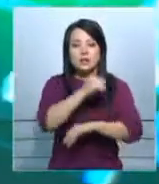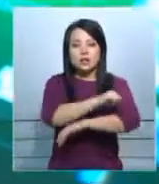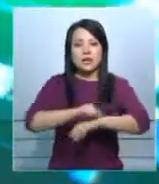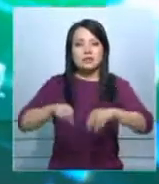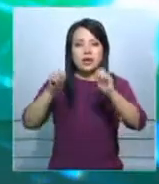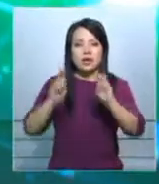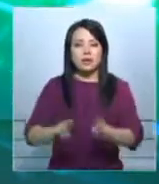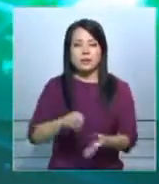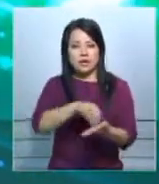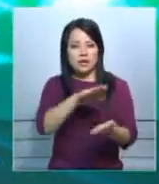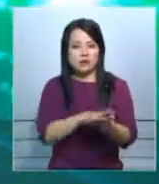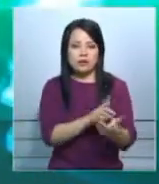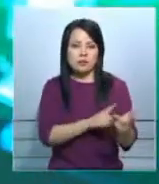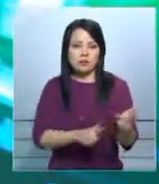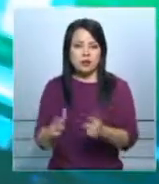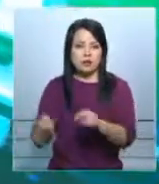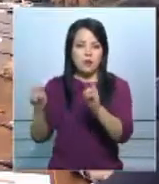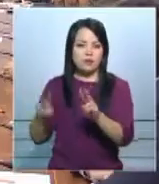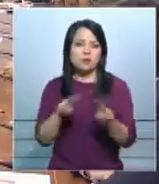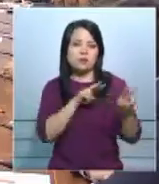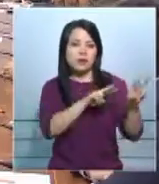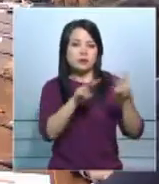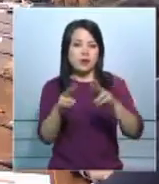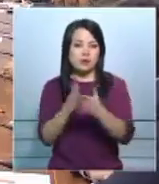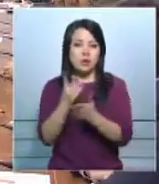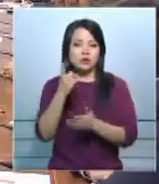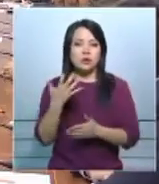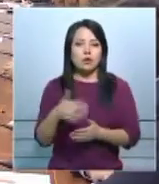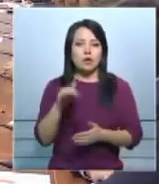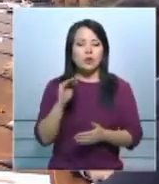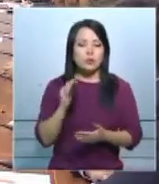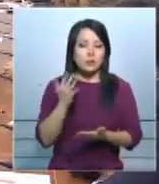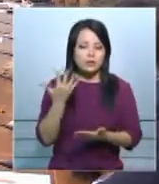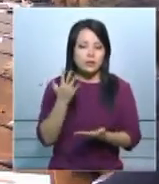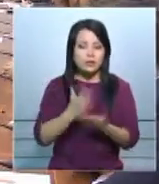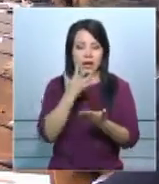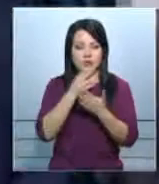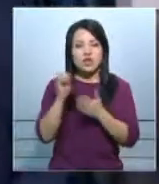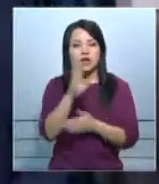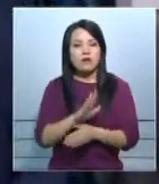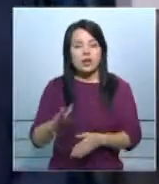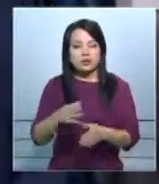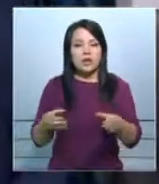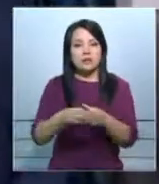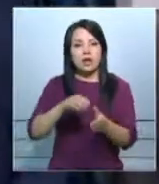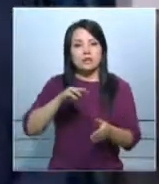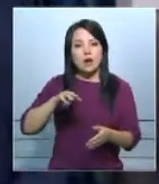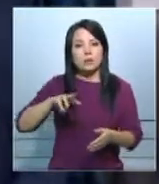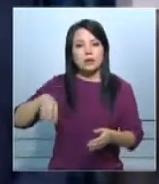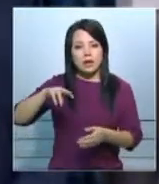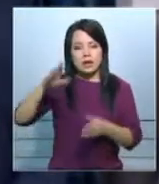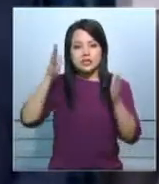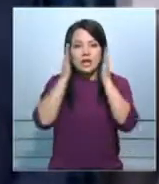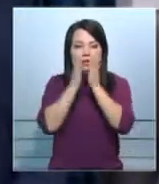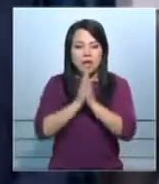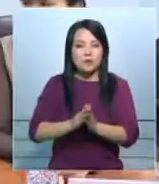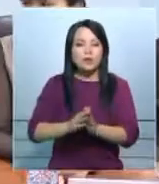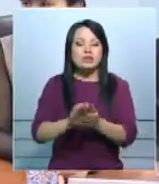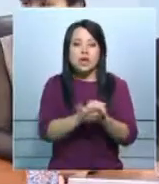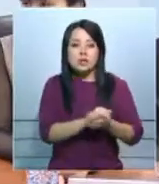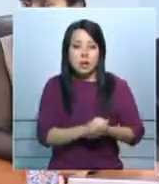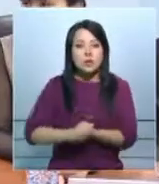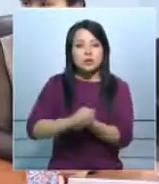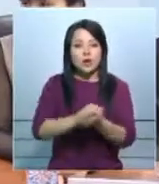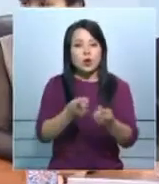маман тіркеуден өтіп болды. Оның 155-і Еуропадағы қауіпсіздік және ынтымақтастық ұйымы, ТМД және Ислам ынтымақтастық